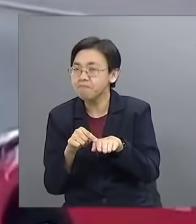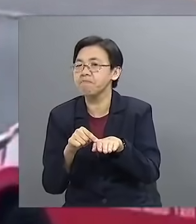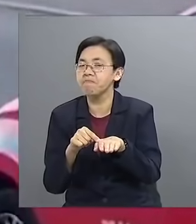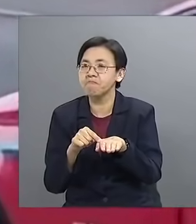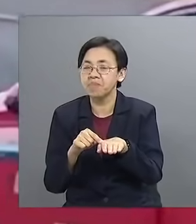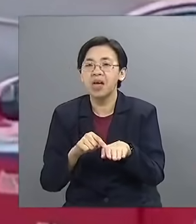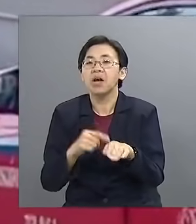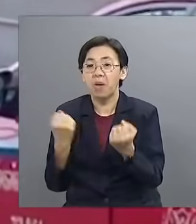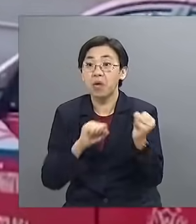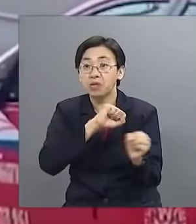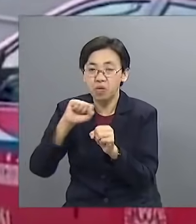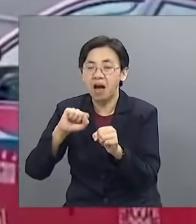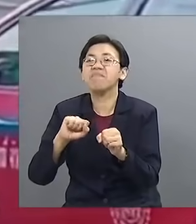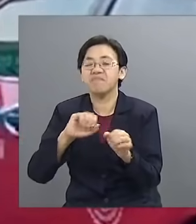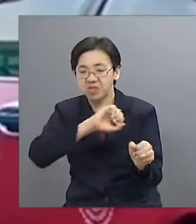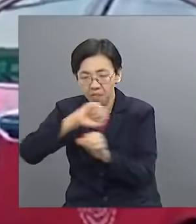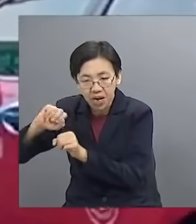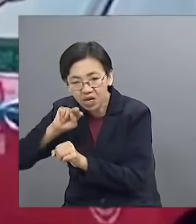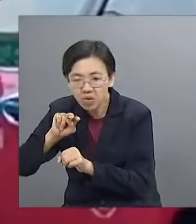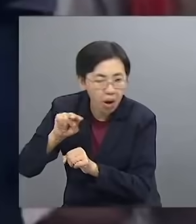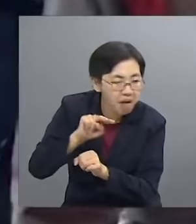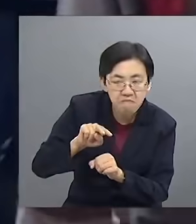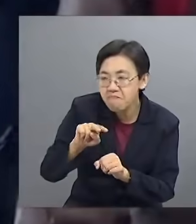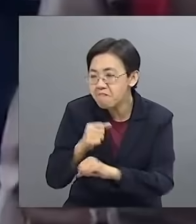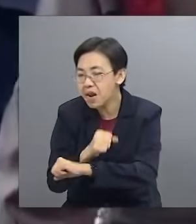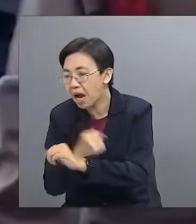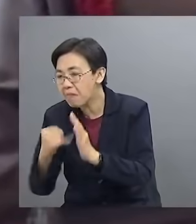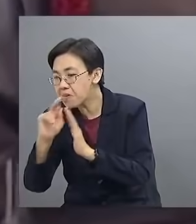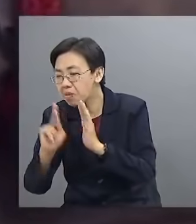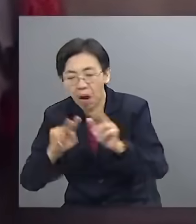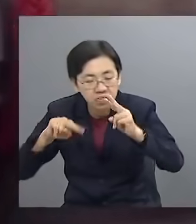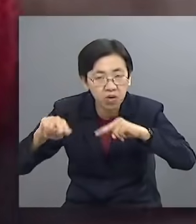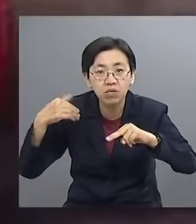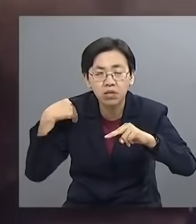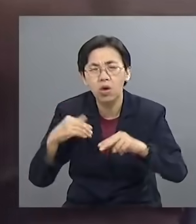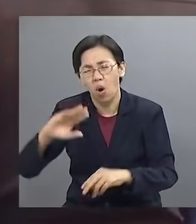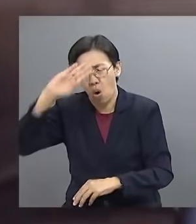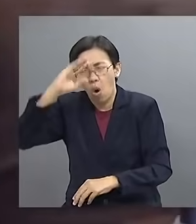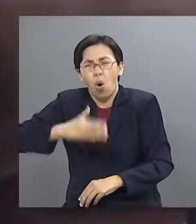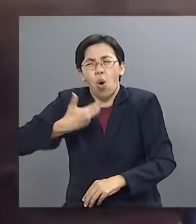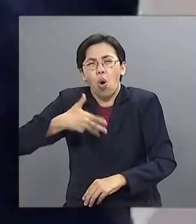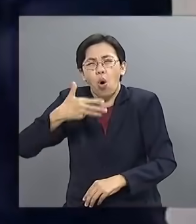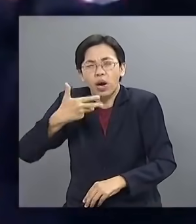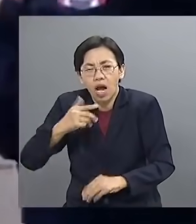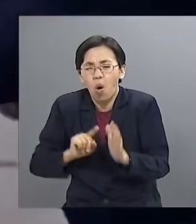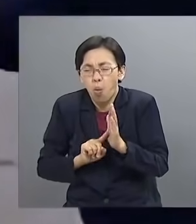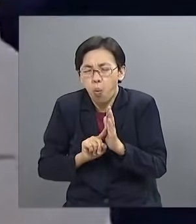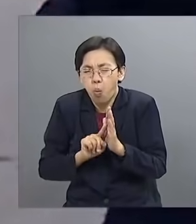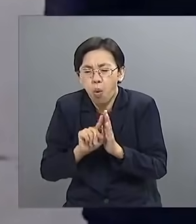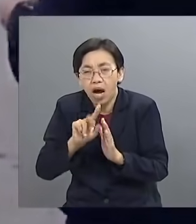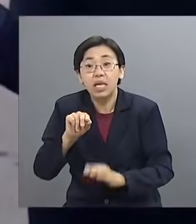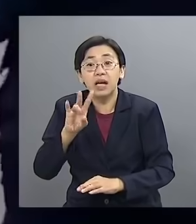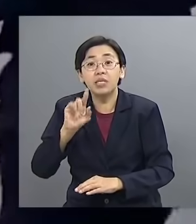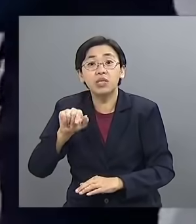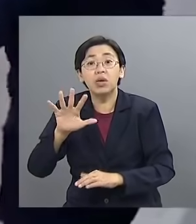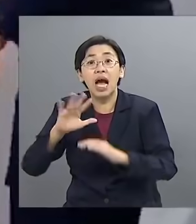ออกนอกพื้นที่จังหวัดสมุทรสาครและใครที่มีไข้สูงเกิน 37.5 องศานี่ก็จะให้เจ้าหน้าที่สาธารณสุ